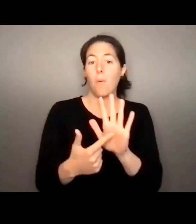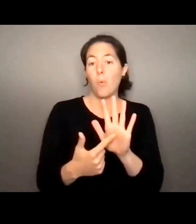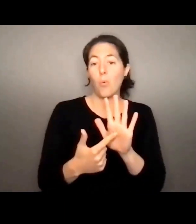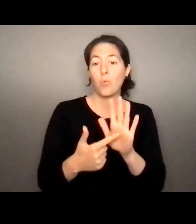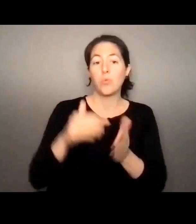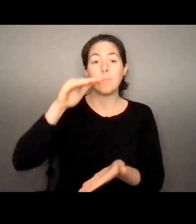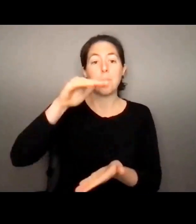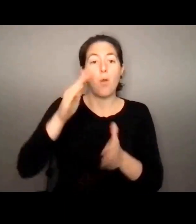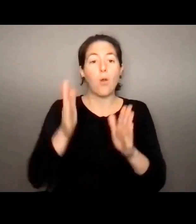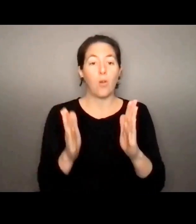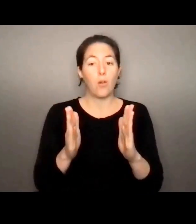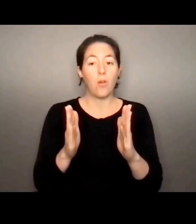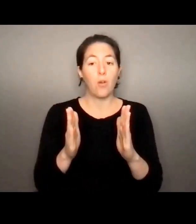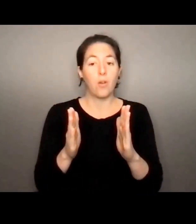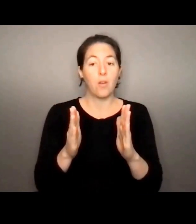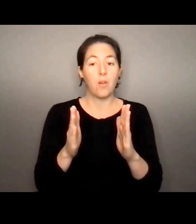bloc.